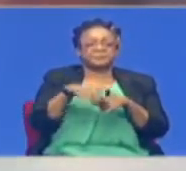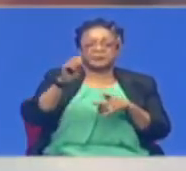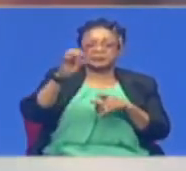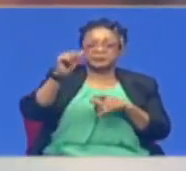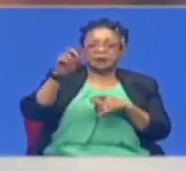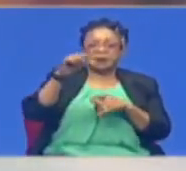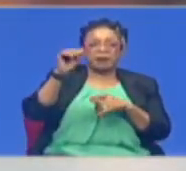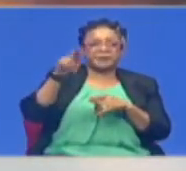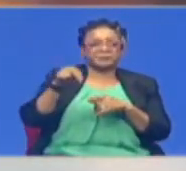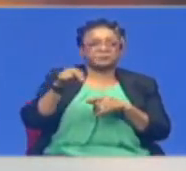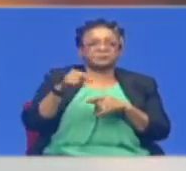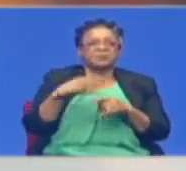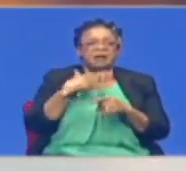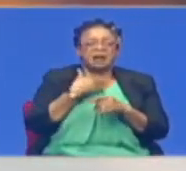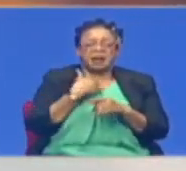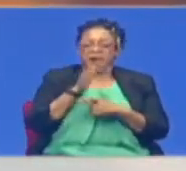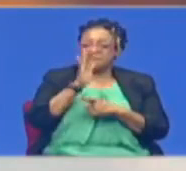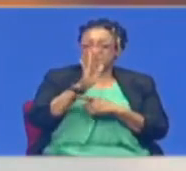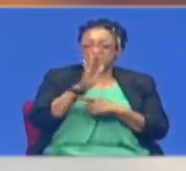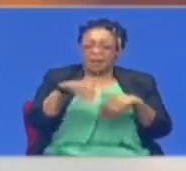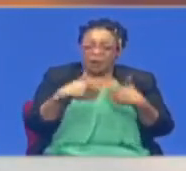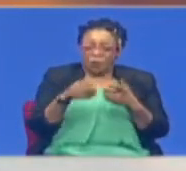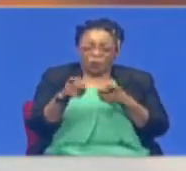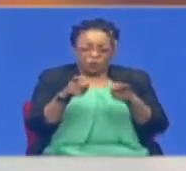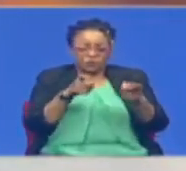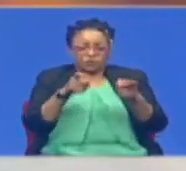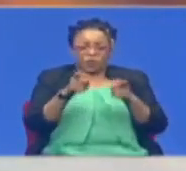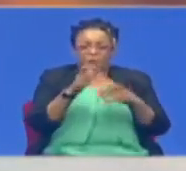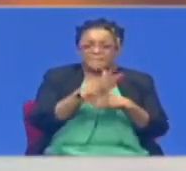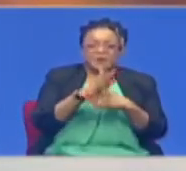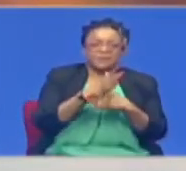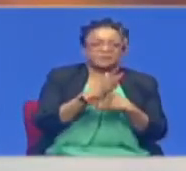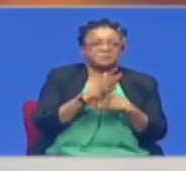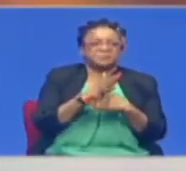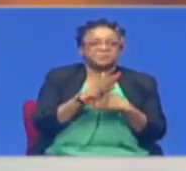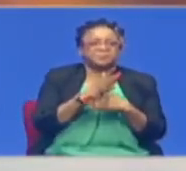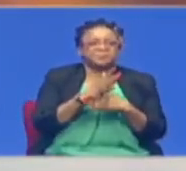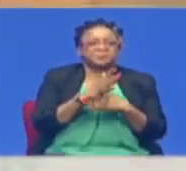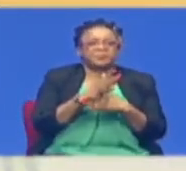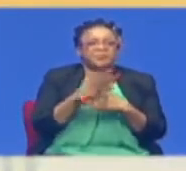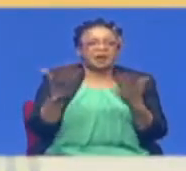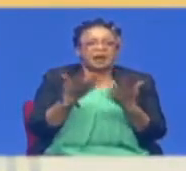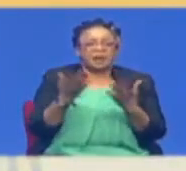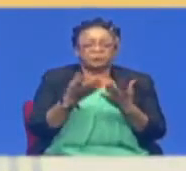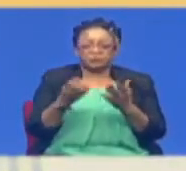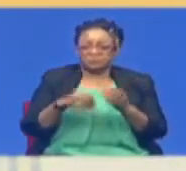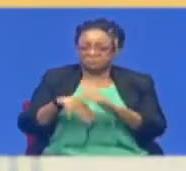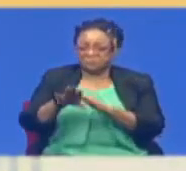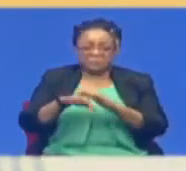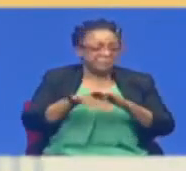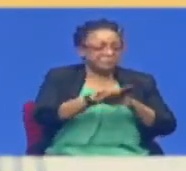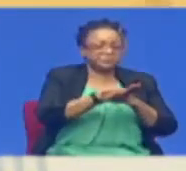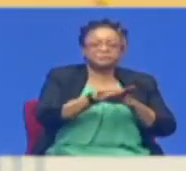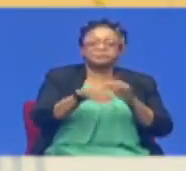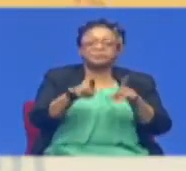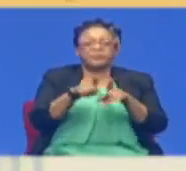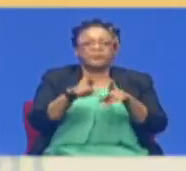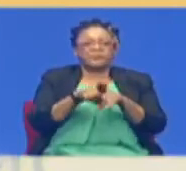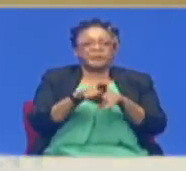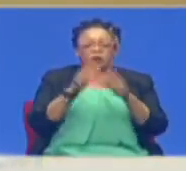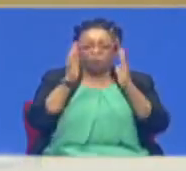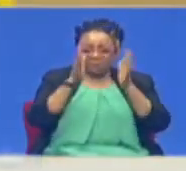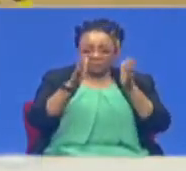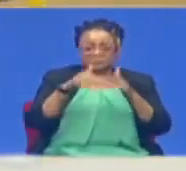Kitu napenda about yeye ni vile ana control hapo midfield, vile ana supply hizo ball na pia commitment